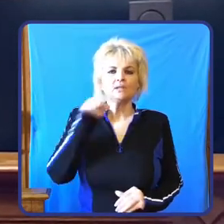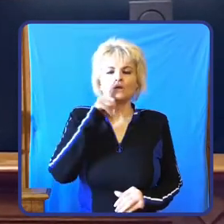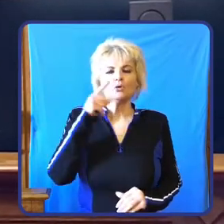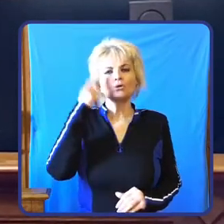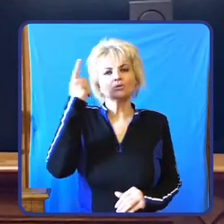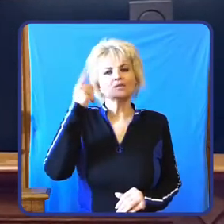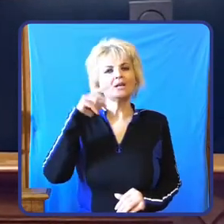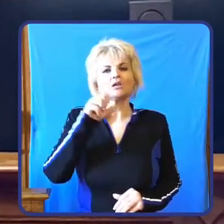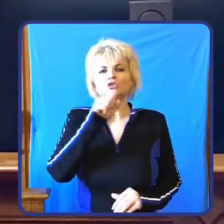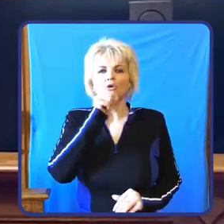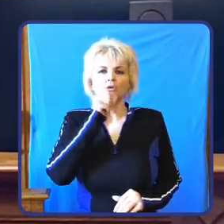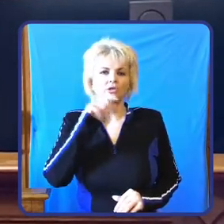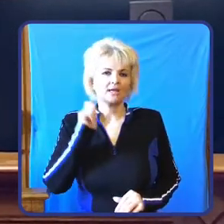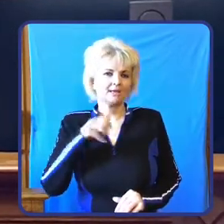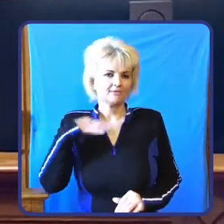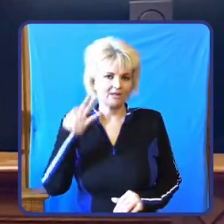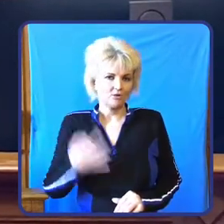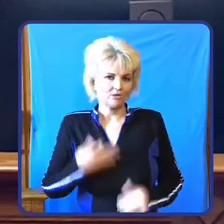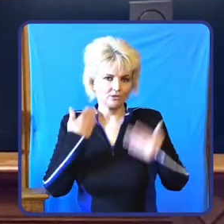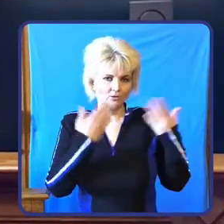Csarolta képviselőasszony szeretne hozzászólni.